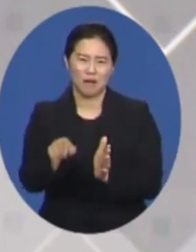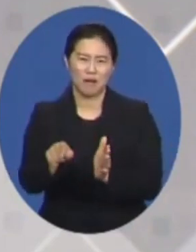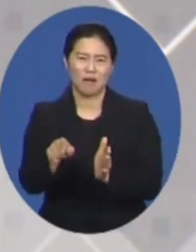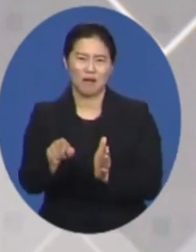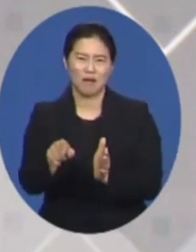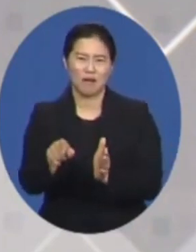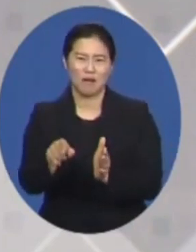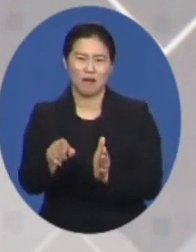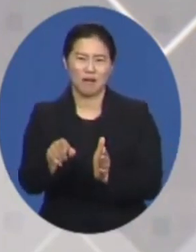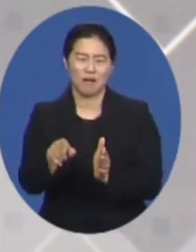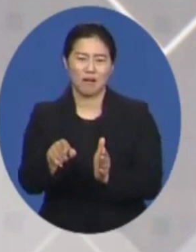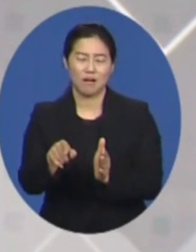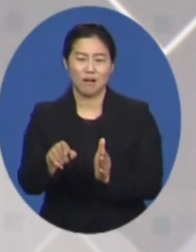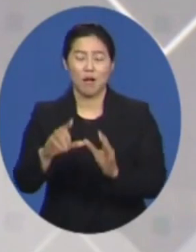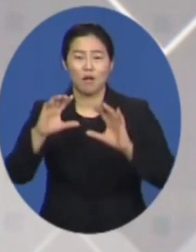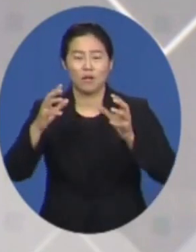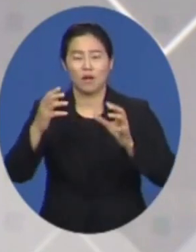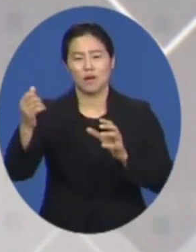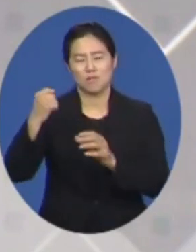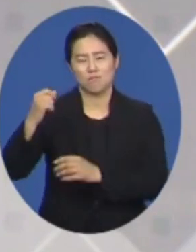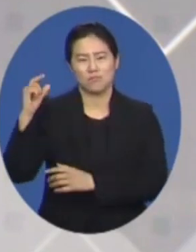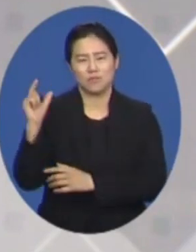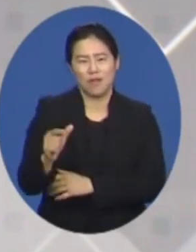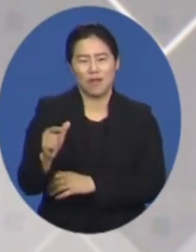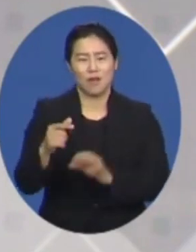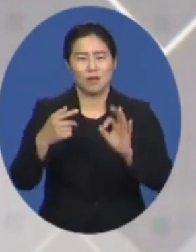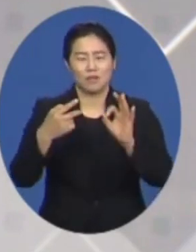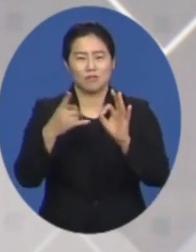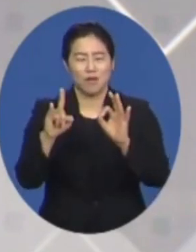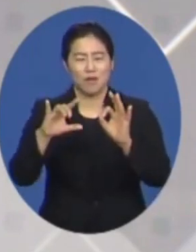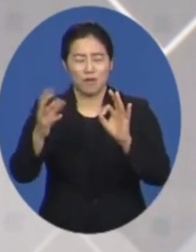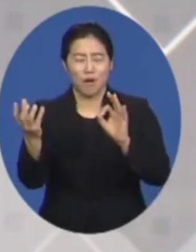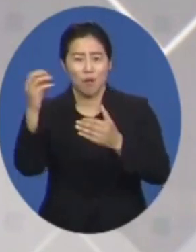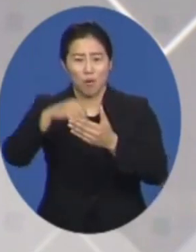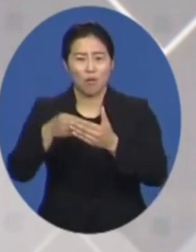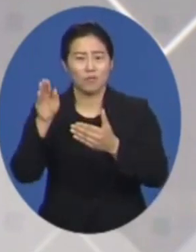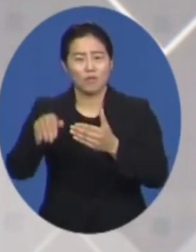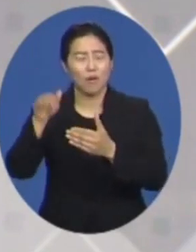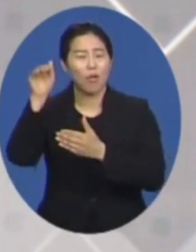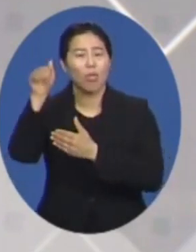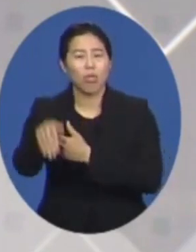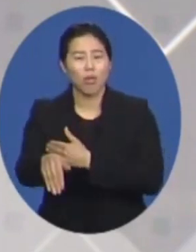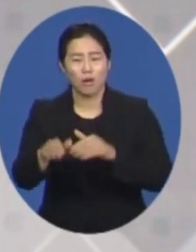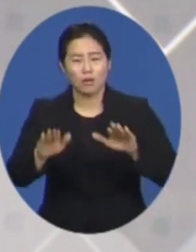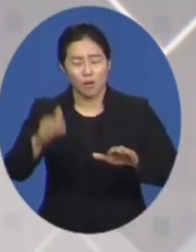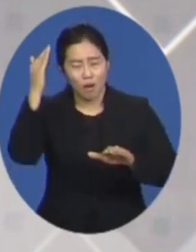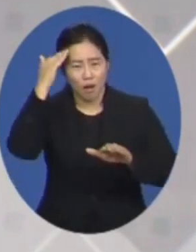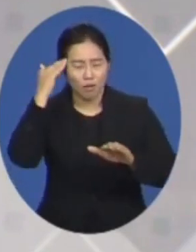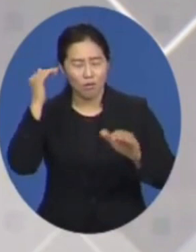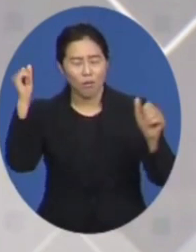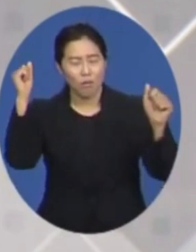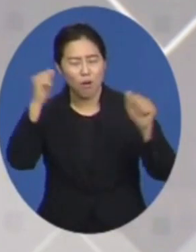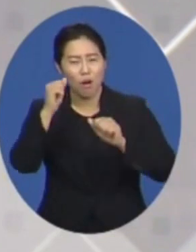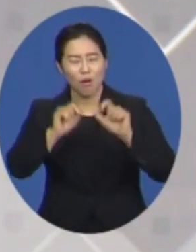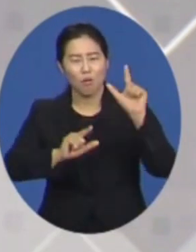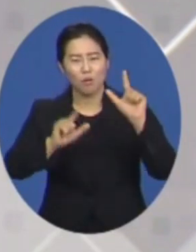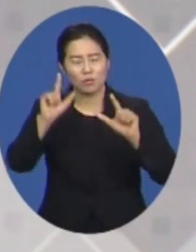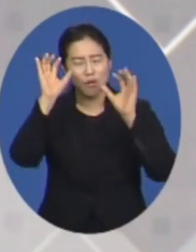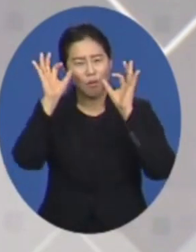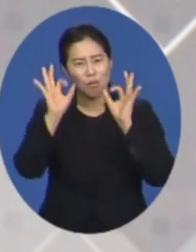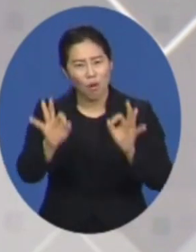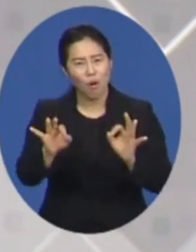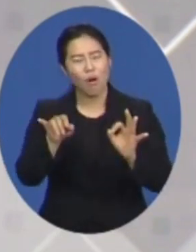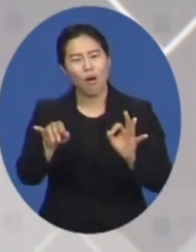저에게 10대 자국에서 추락하는 것을 보았고 대한민국 이 마약 하고 있는 모습을 보면 모든 것이